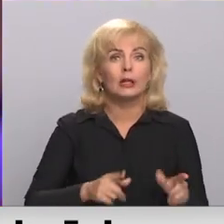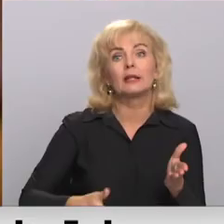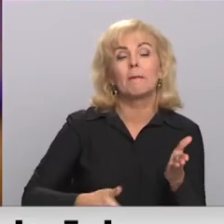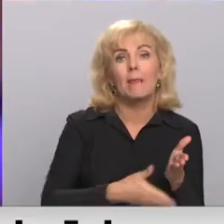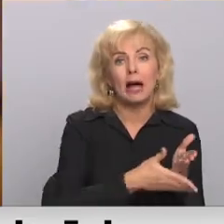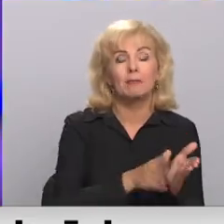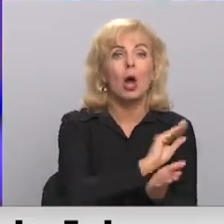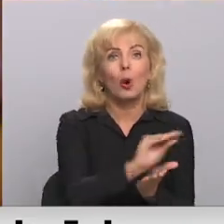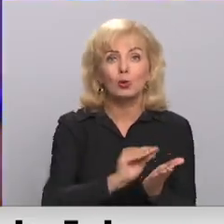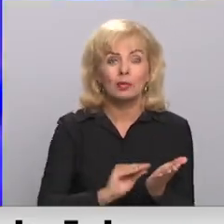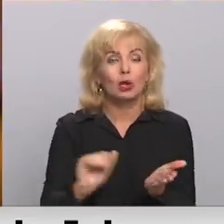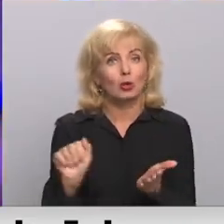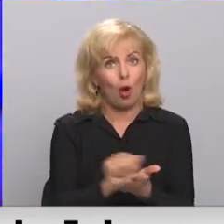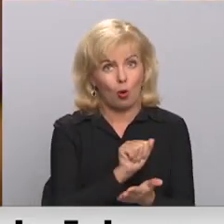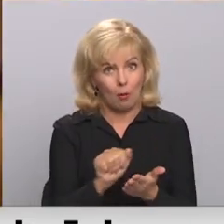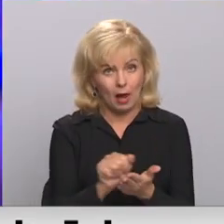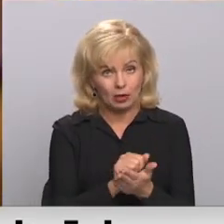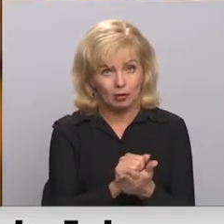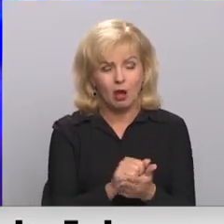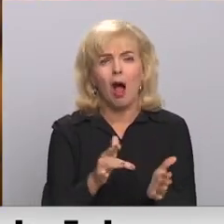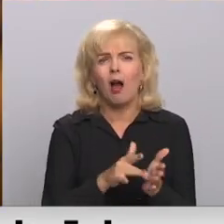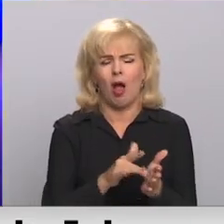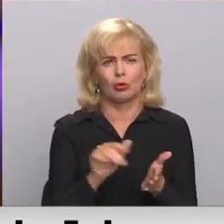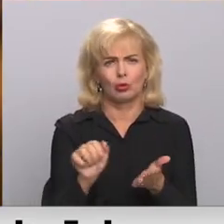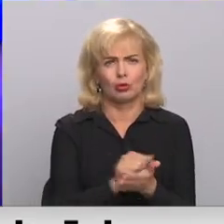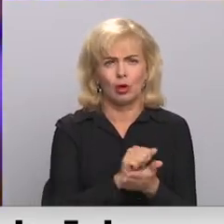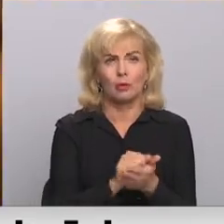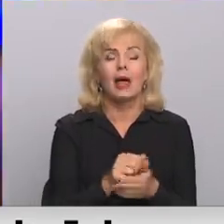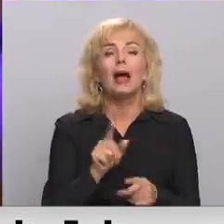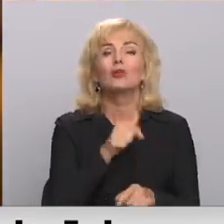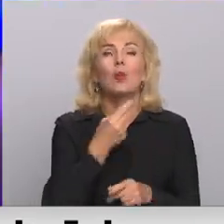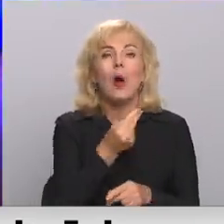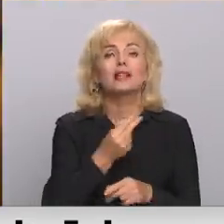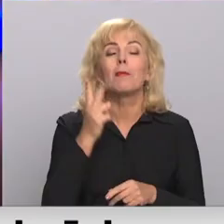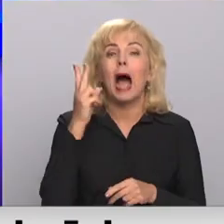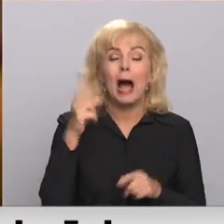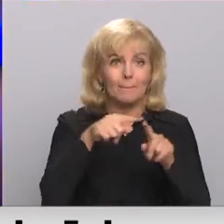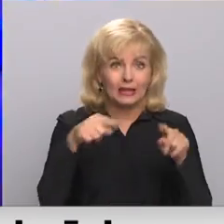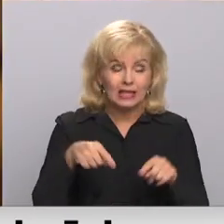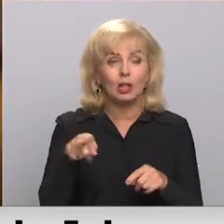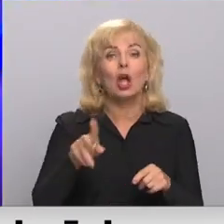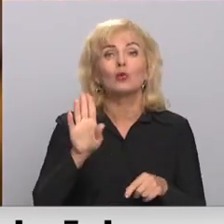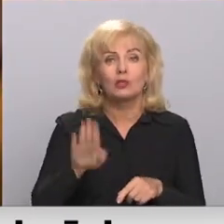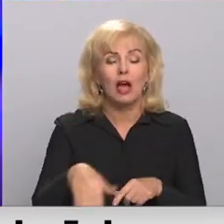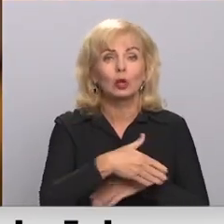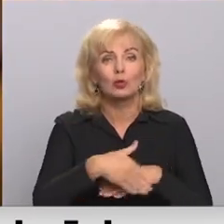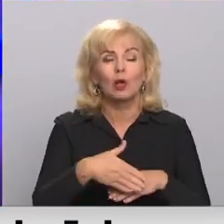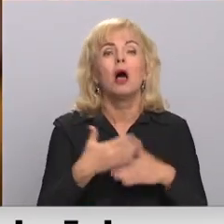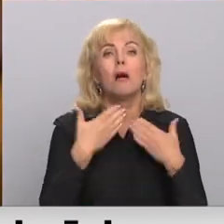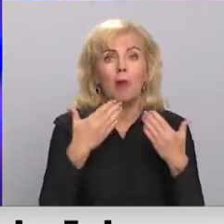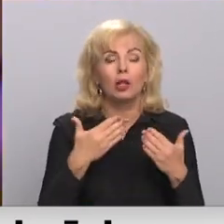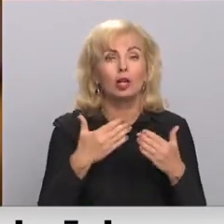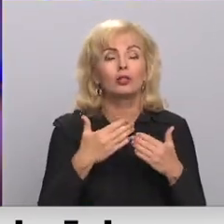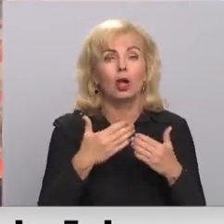palīdzēsim. Uzrakstīsim dokumentu. Kādu dokumentu? Apliecinājumu, kas ļaus jums atrasties uz ielas. Ā, paldies, es goda